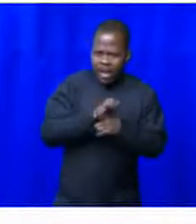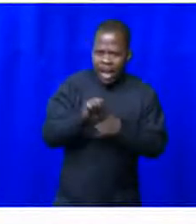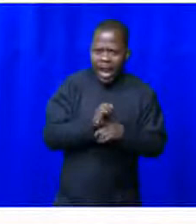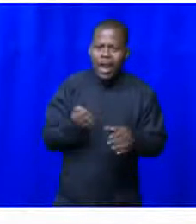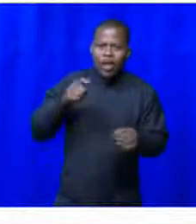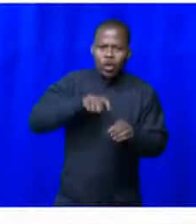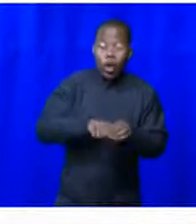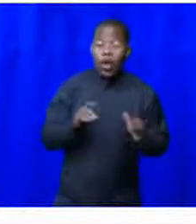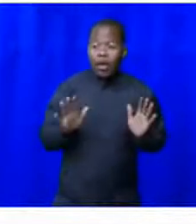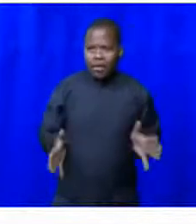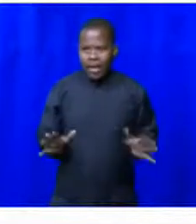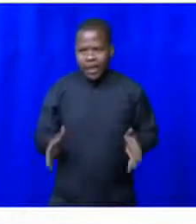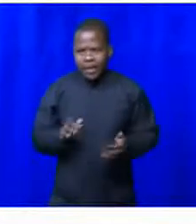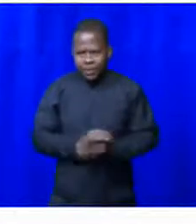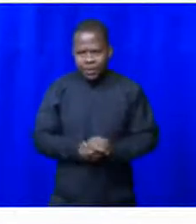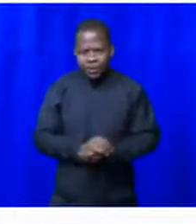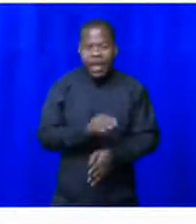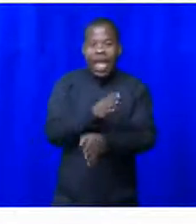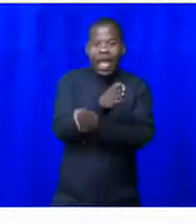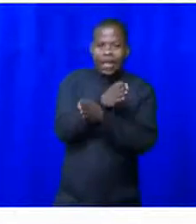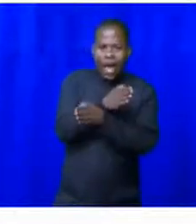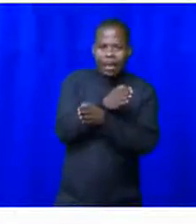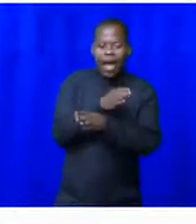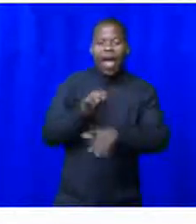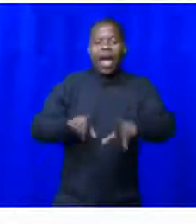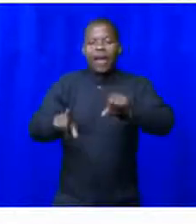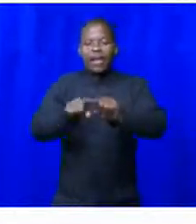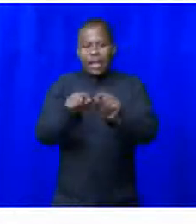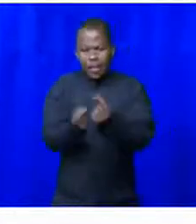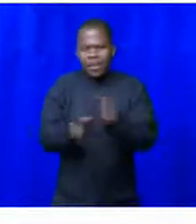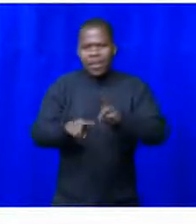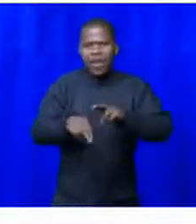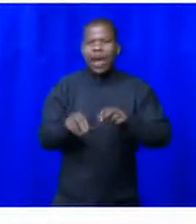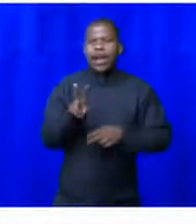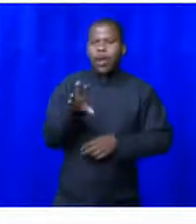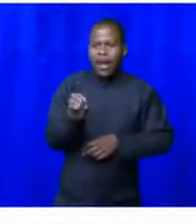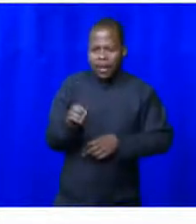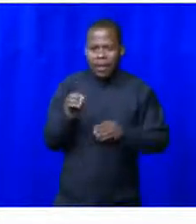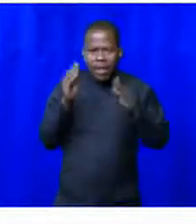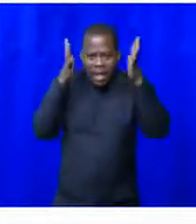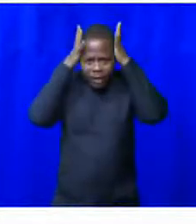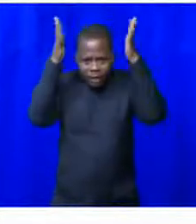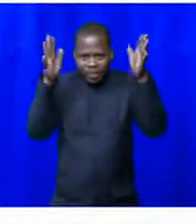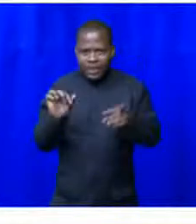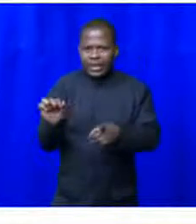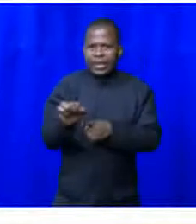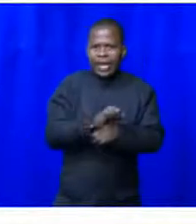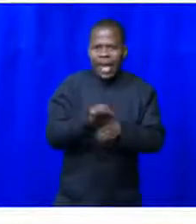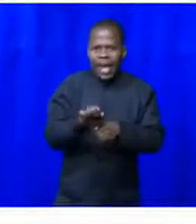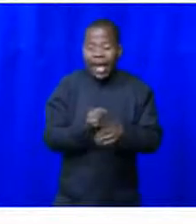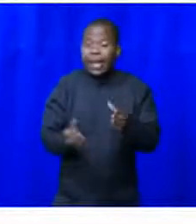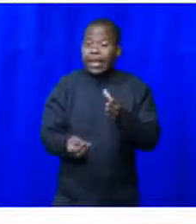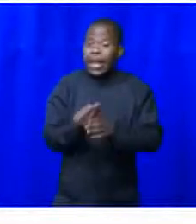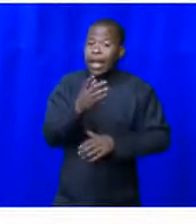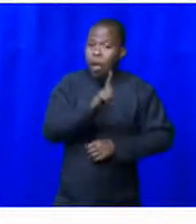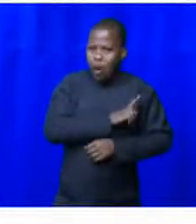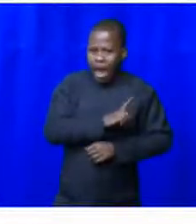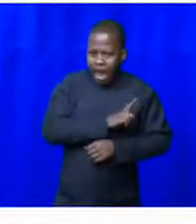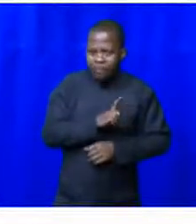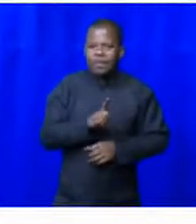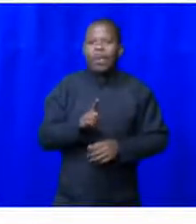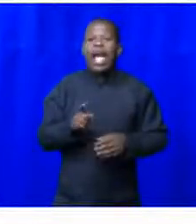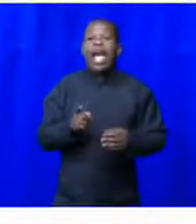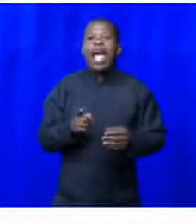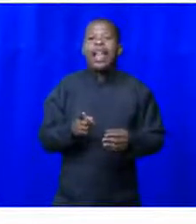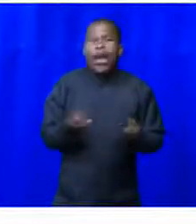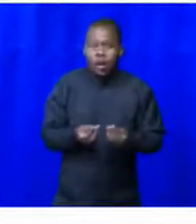Liketsole lema under 20 la 7 la Zambia selivele lapha eSwatini kungenela indzebe yalonyaka yeKhosafa ebadlala mangaphaso komnyaka